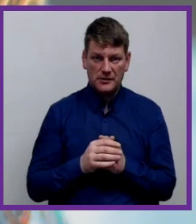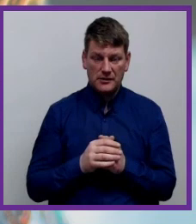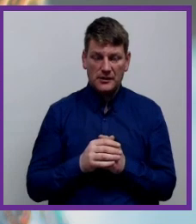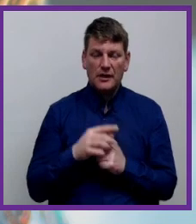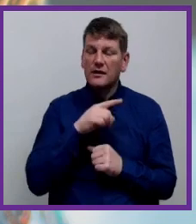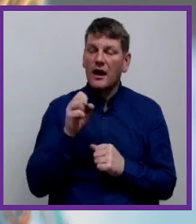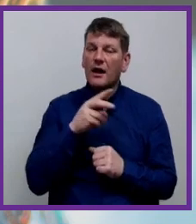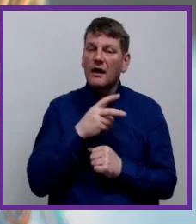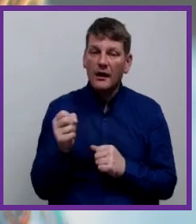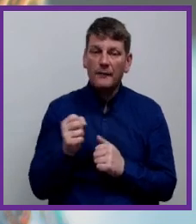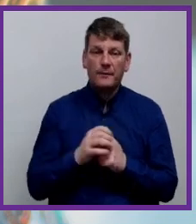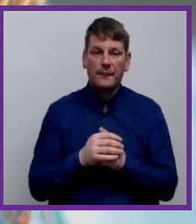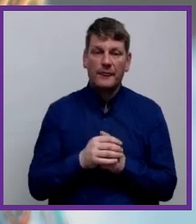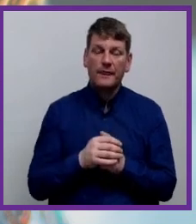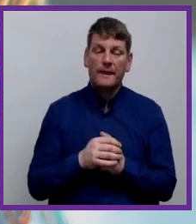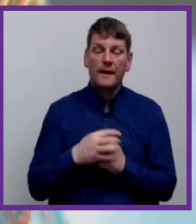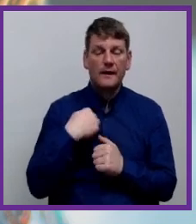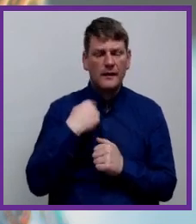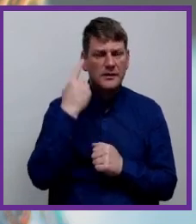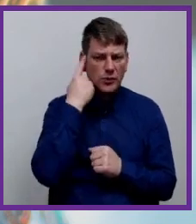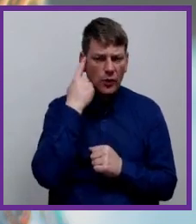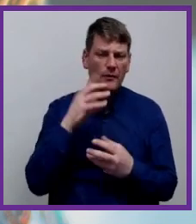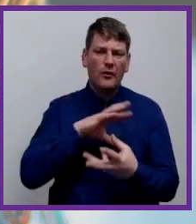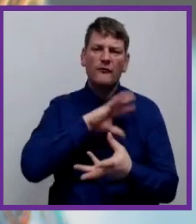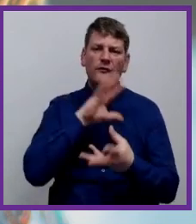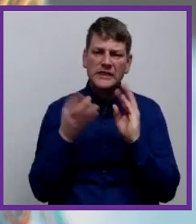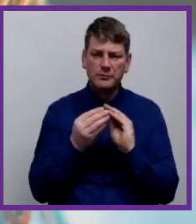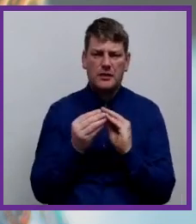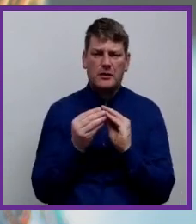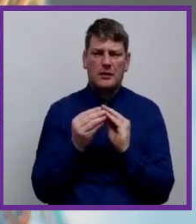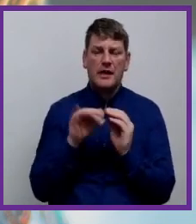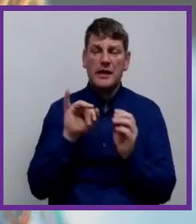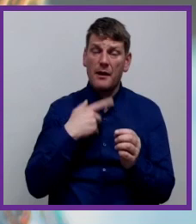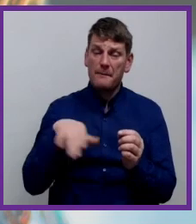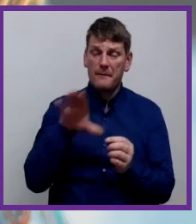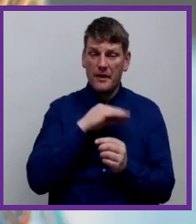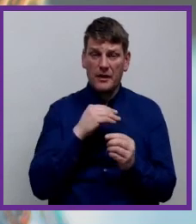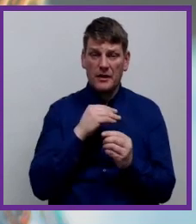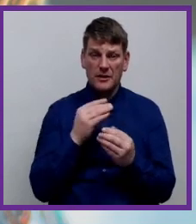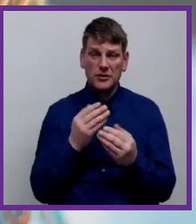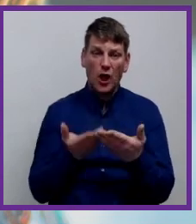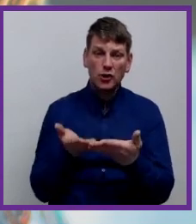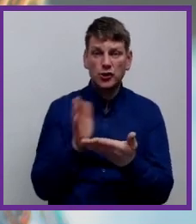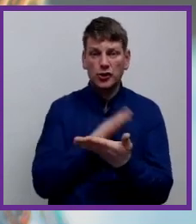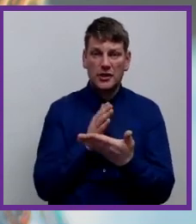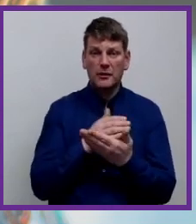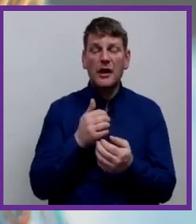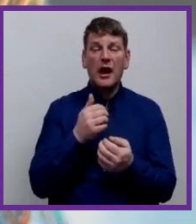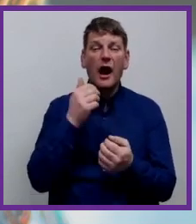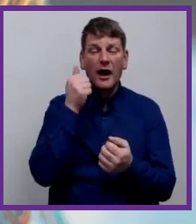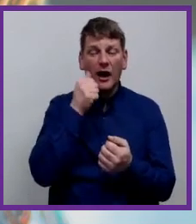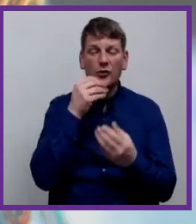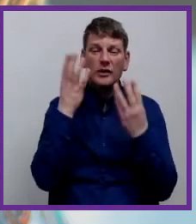kā es domāju, ka vispār, ja mēs atšķiram katru dienu